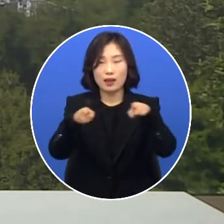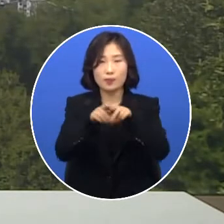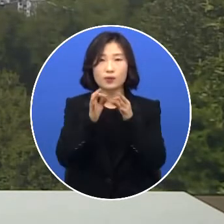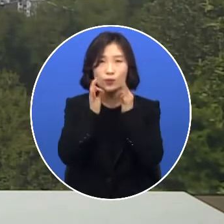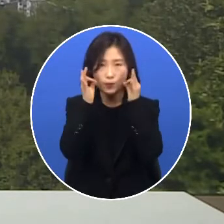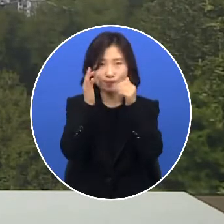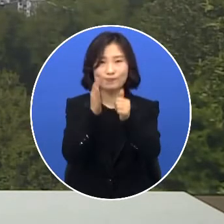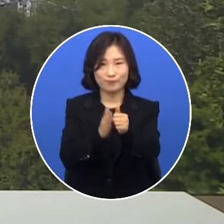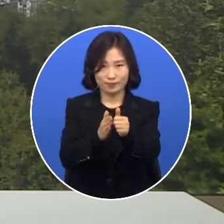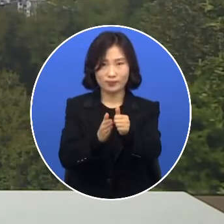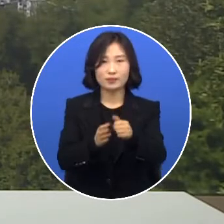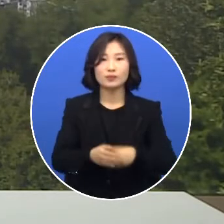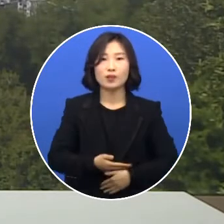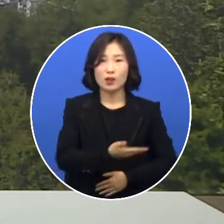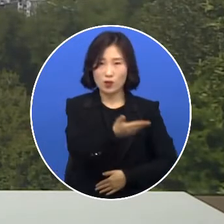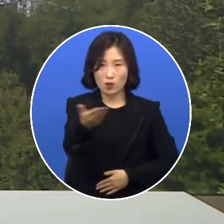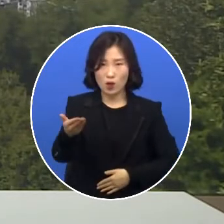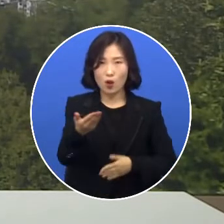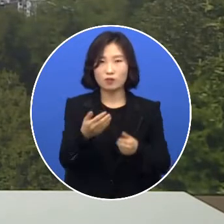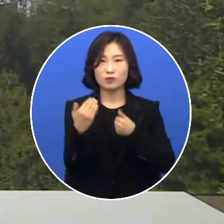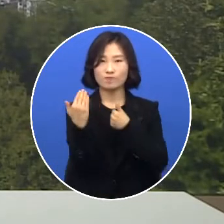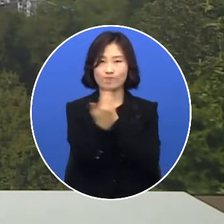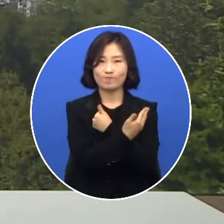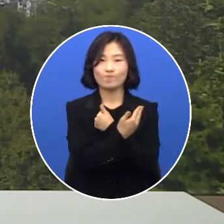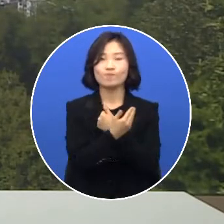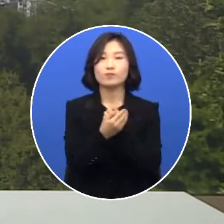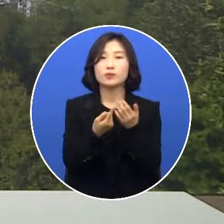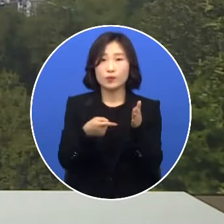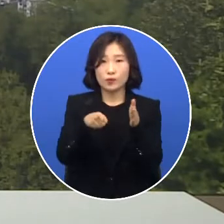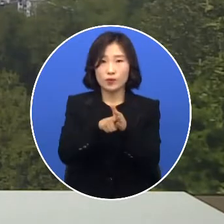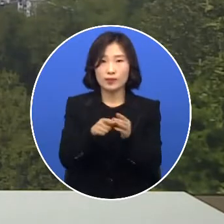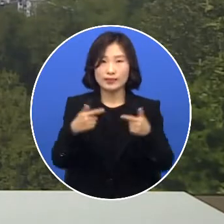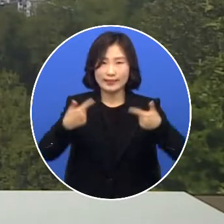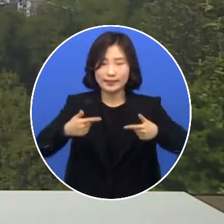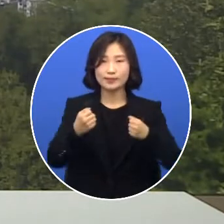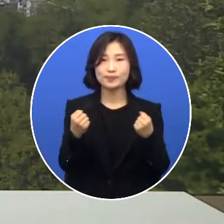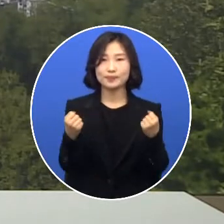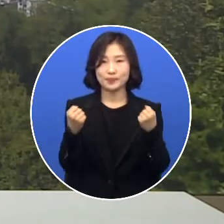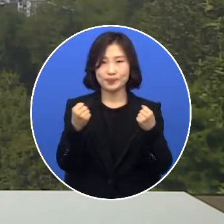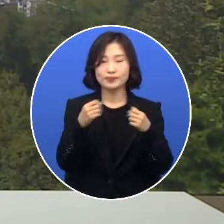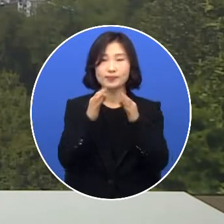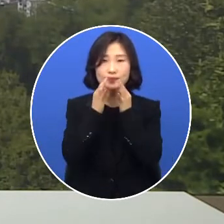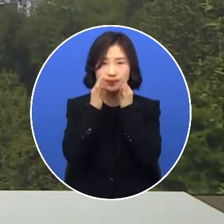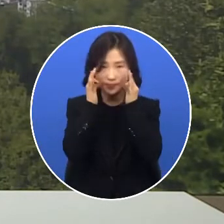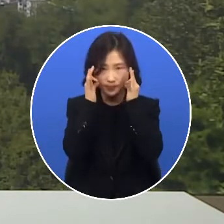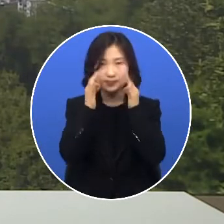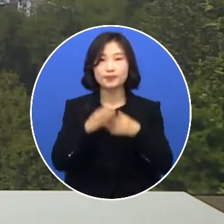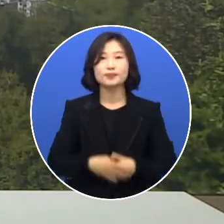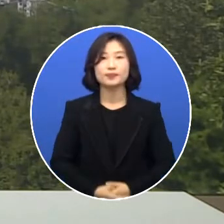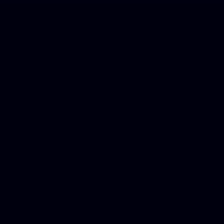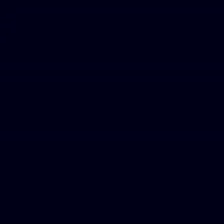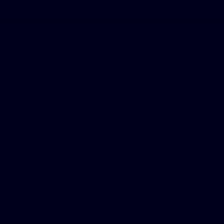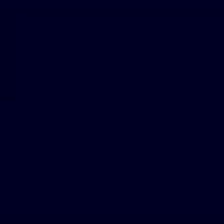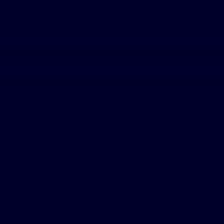부탁드립니다. 중랑구도 구민 여러분의 건강을 지키기 위해 항상 최선을 다하겠습니다.